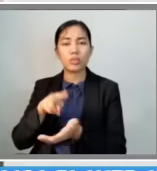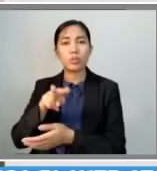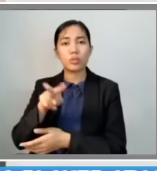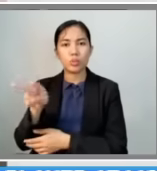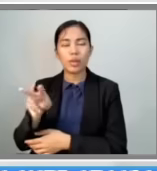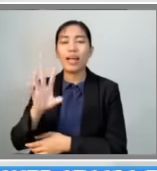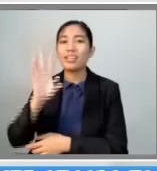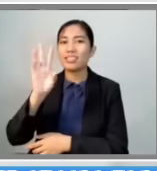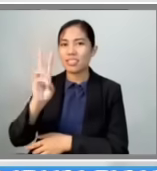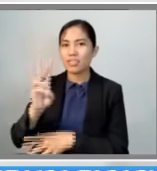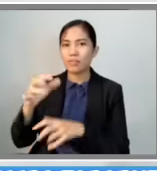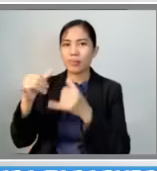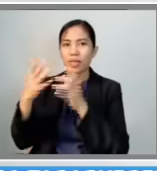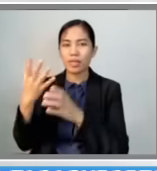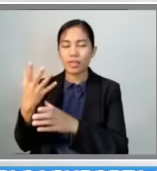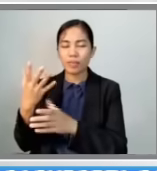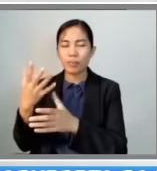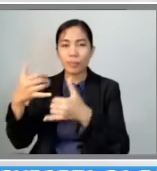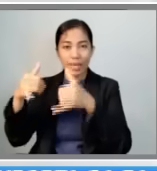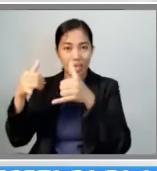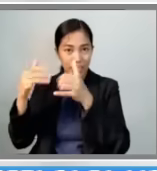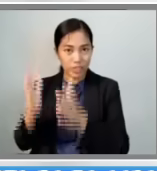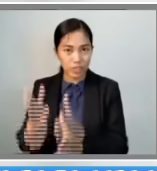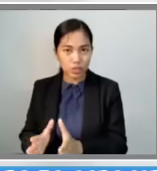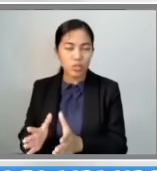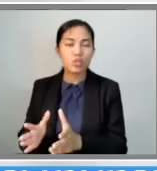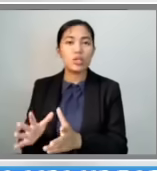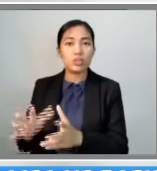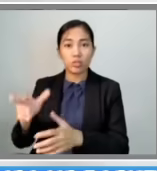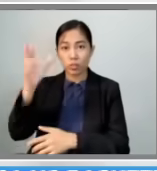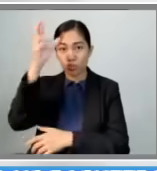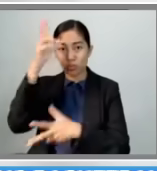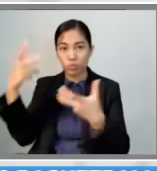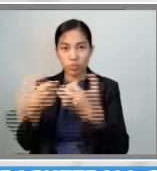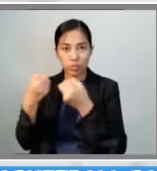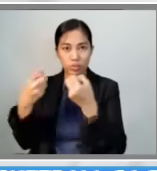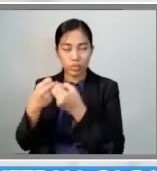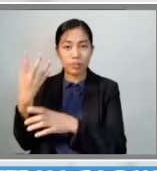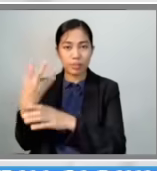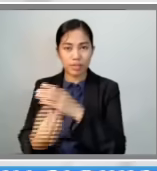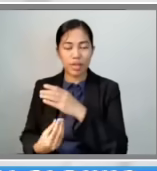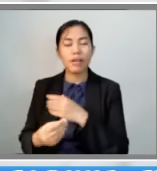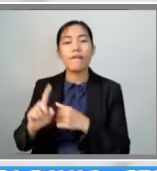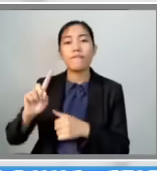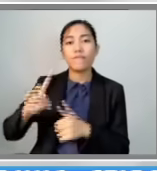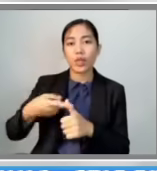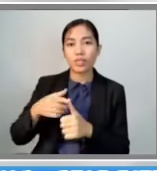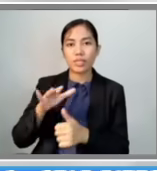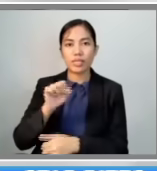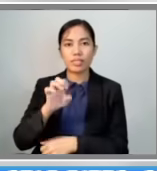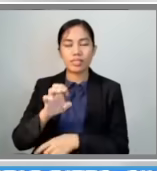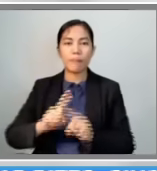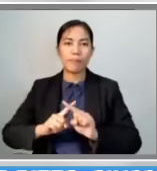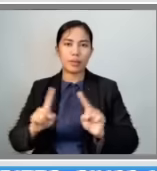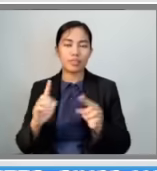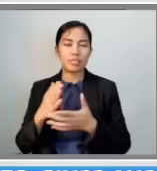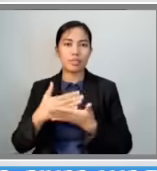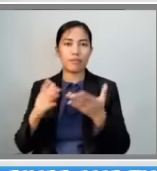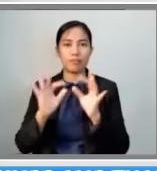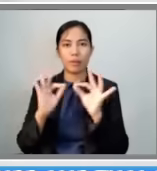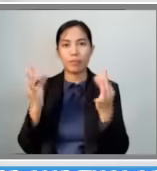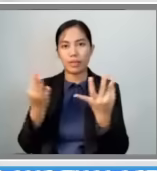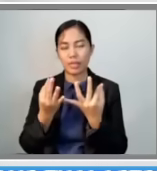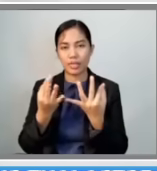ang itinuturing na case number 1. Pero pagkatapos daw na iatras ng ilan sa mga pamilya ng mga nawawalang sabungero